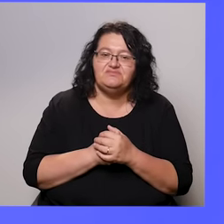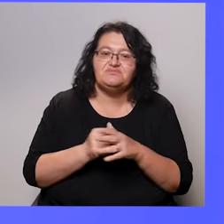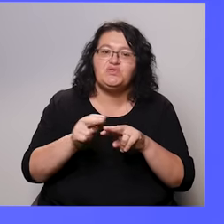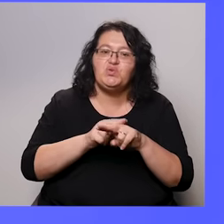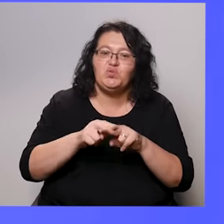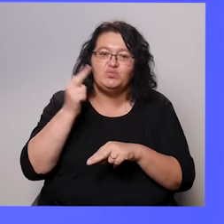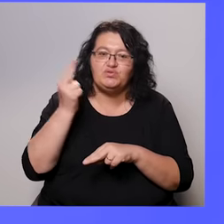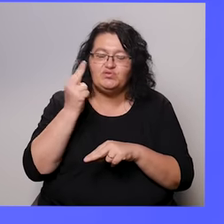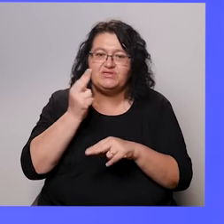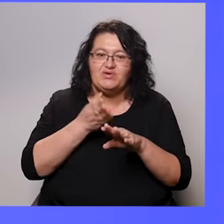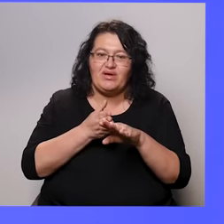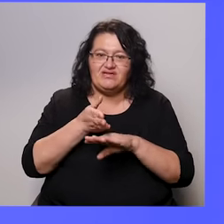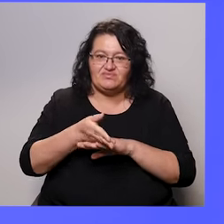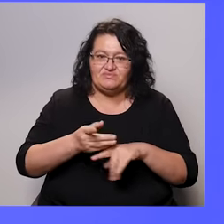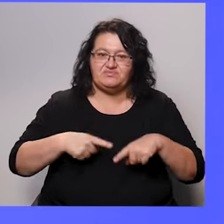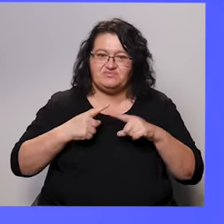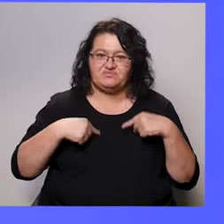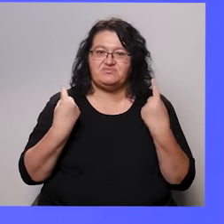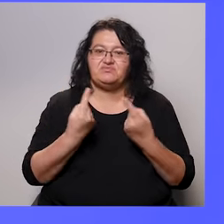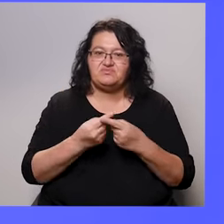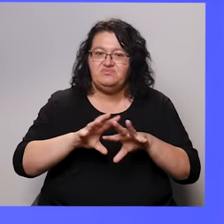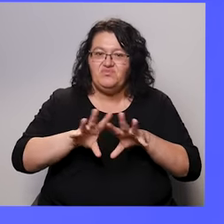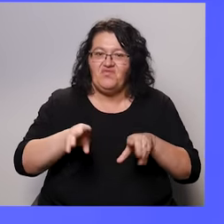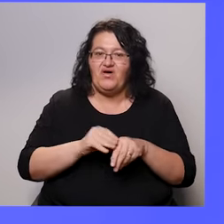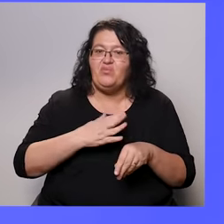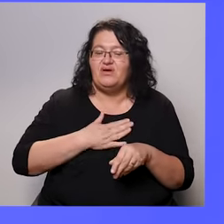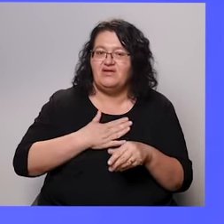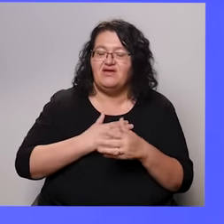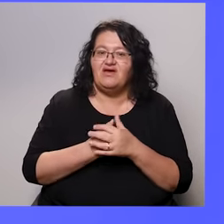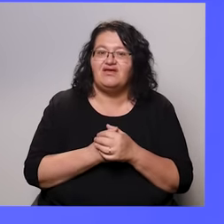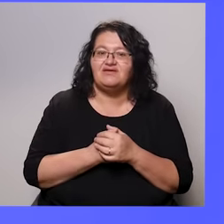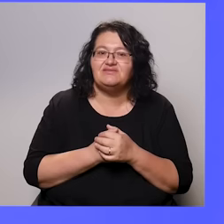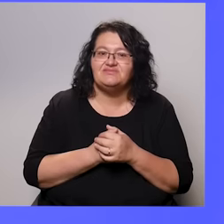modul în care Dumnezeu a intervenit în viața noastră de familie.